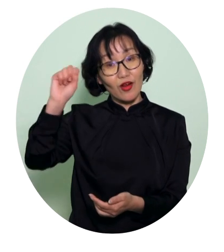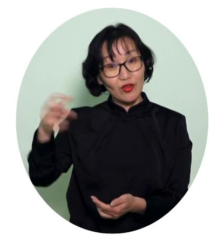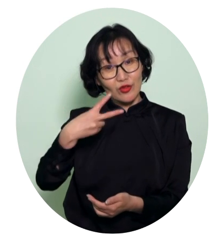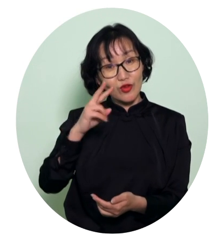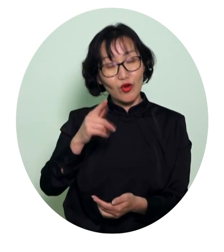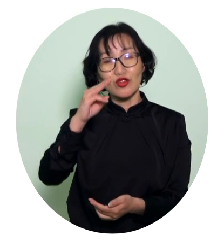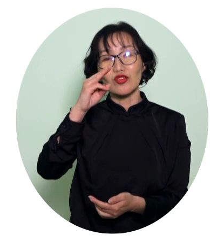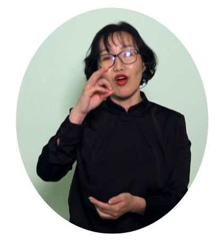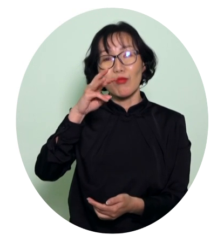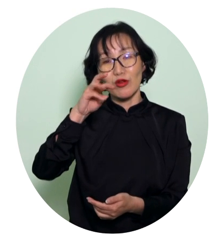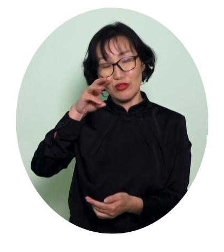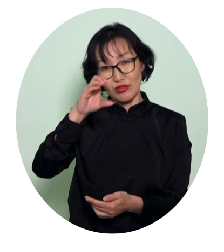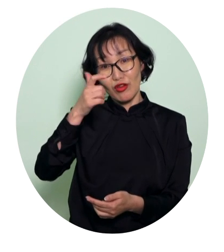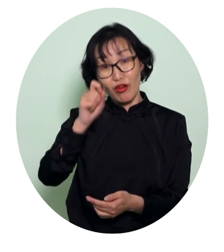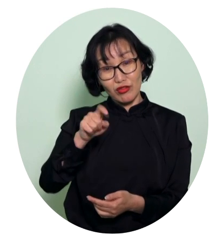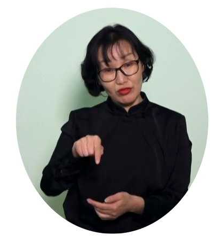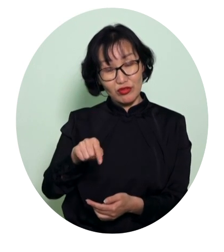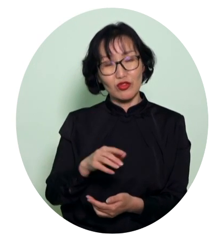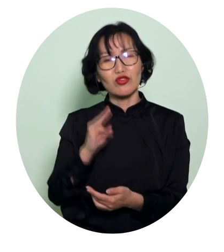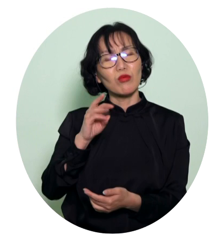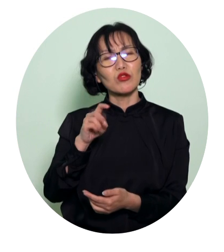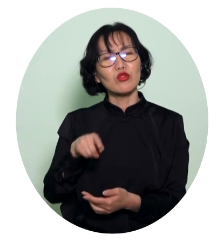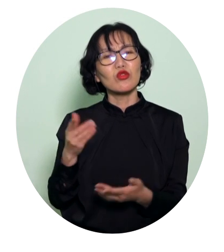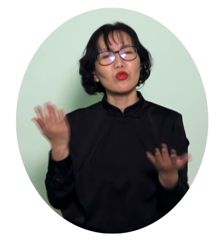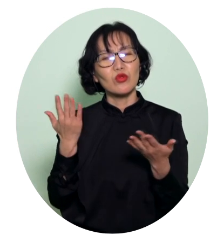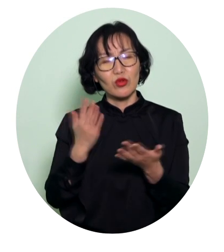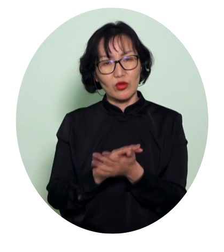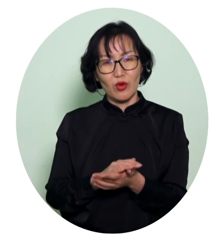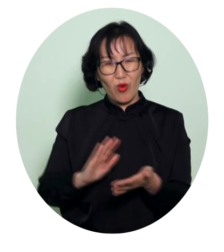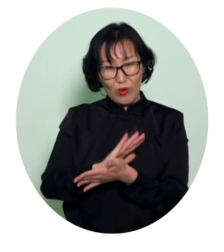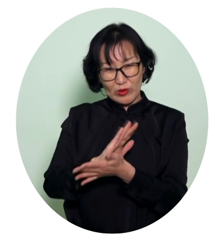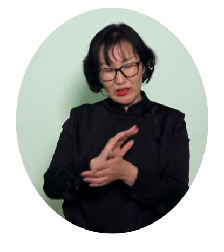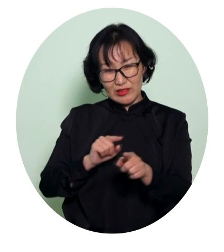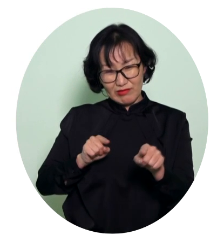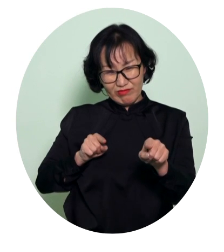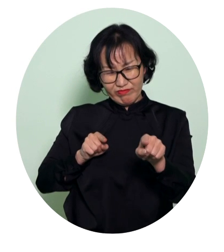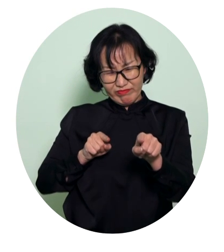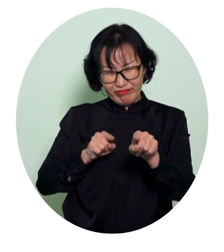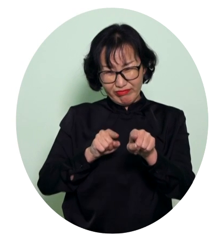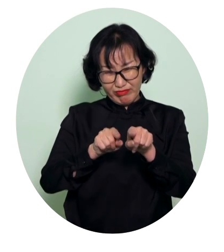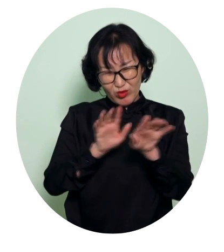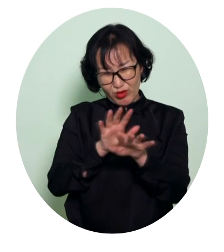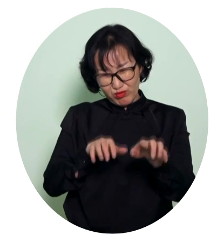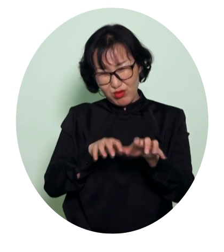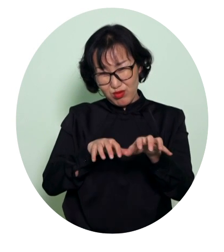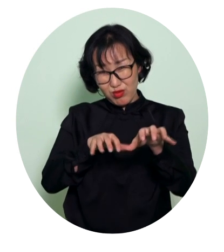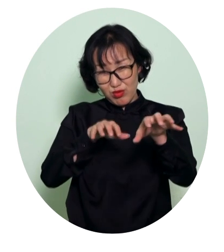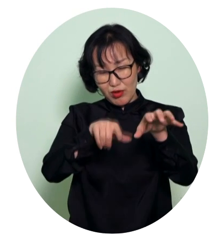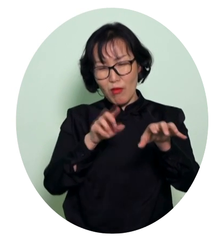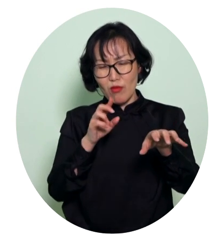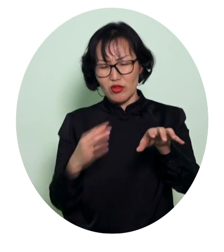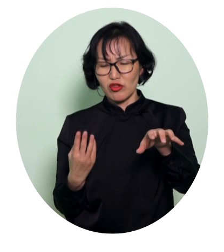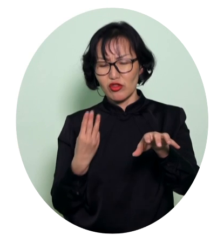За хоёр дахь үг буюу томолдох. За томолдох гэдэг маань хурдан давхихад боссон тоос эрчилдэн